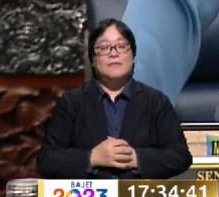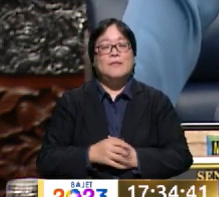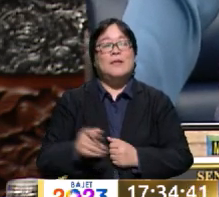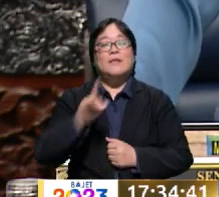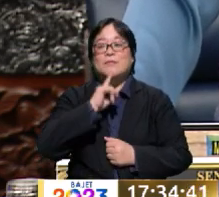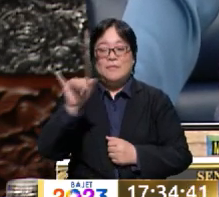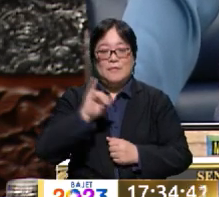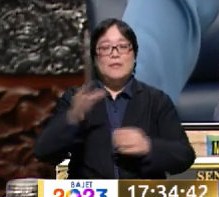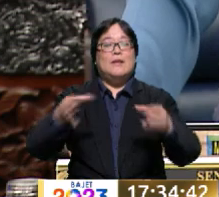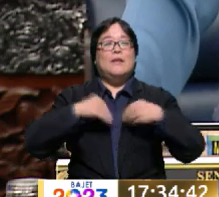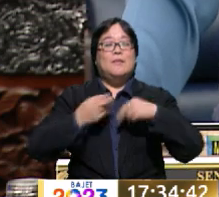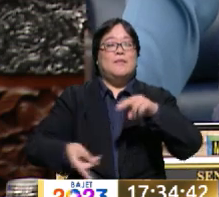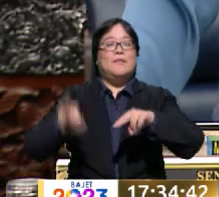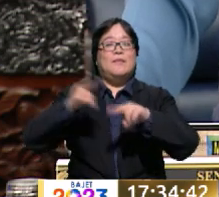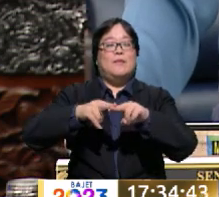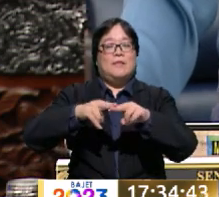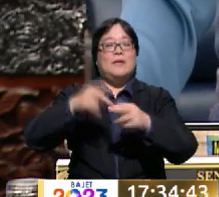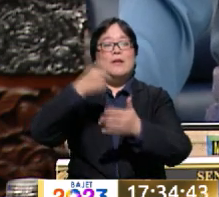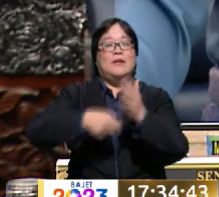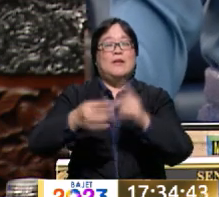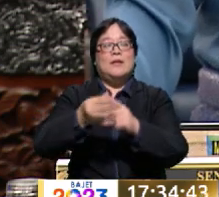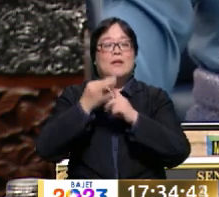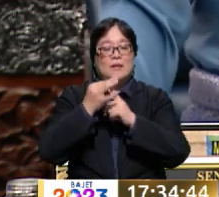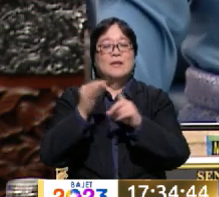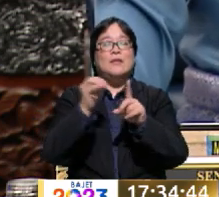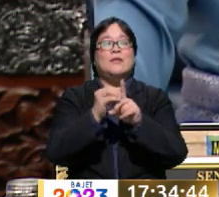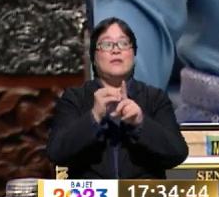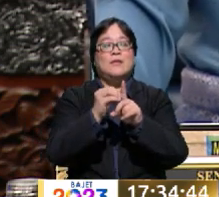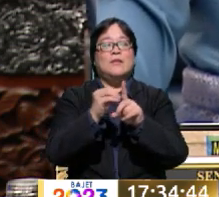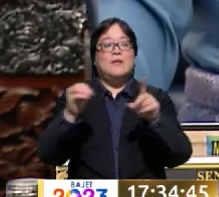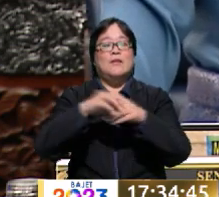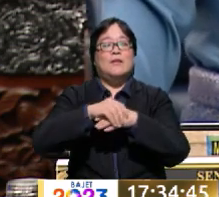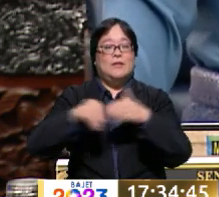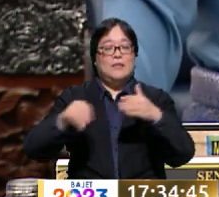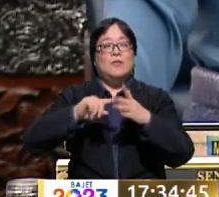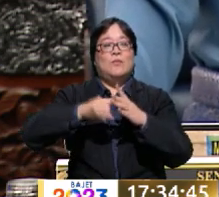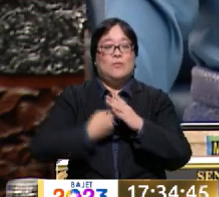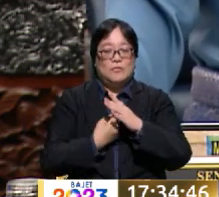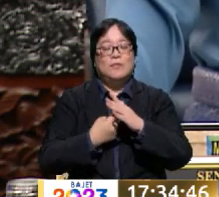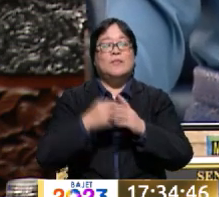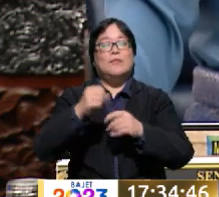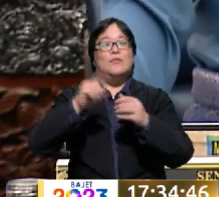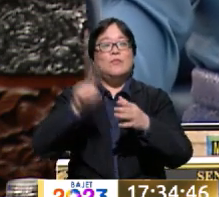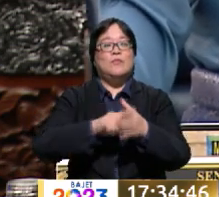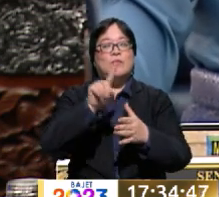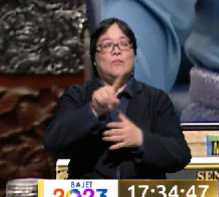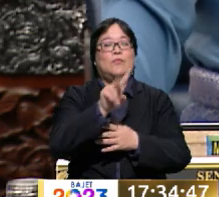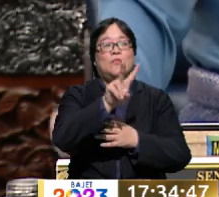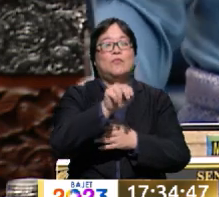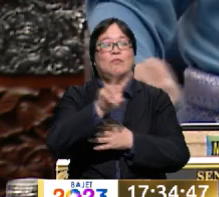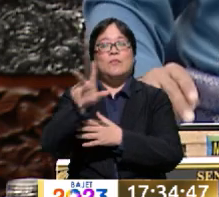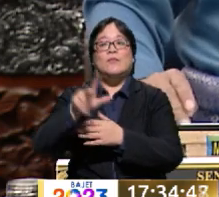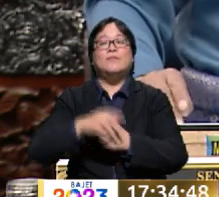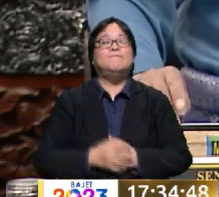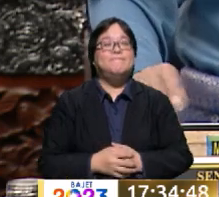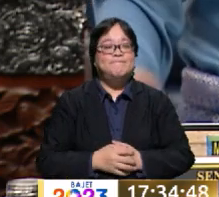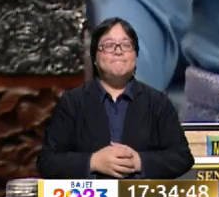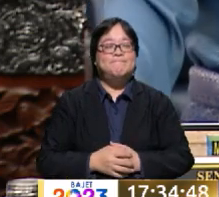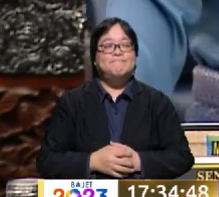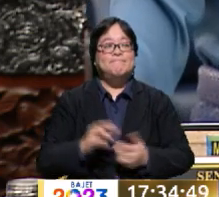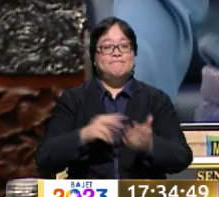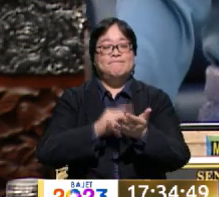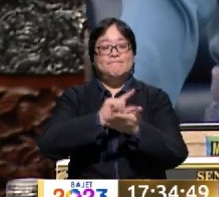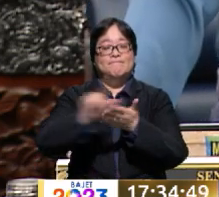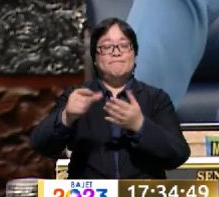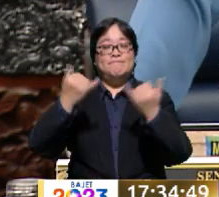beliau turut mendapat kenaikan gaji tambahan khas 2023 sebanyak RM100 bermula pada bulan Januari 2023. Ini menjadikan